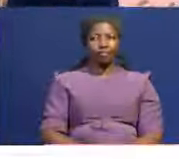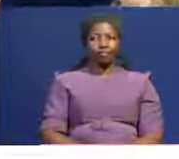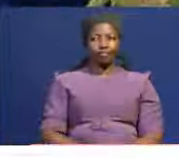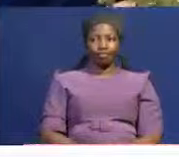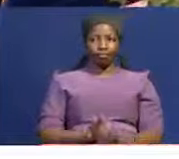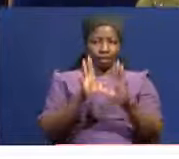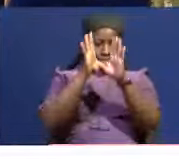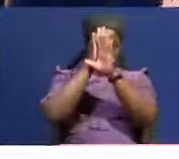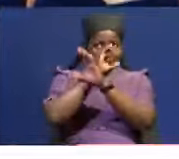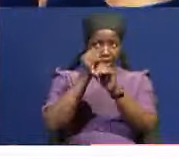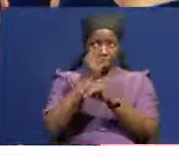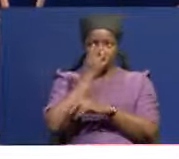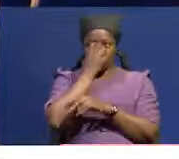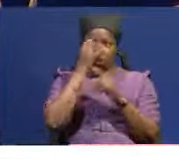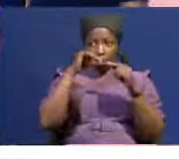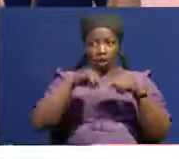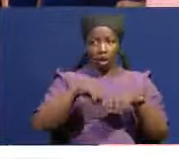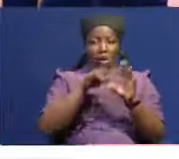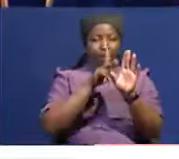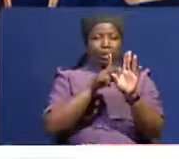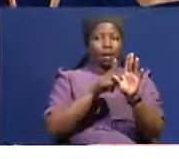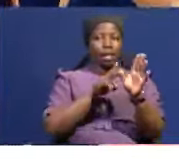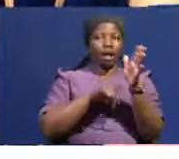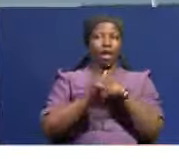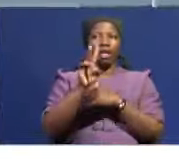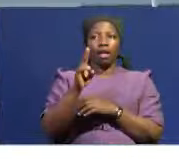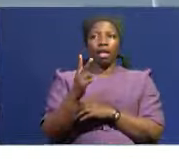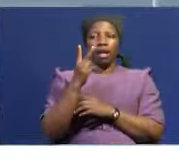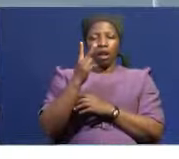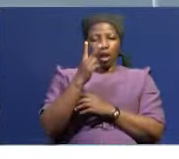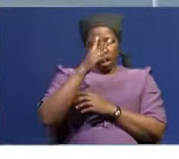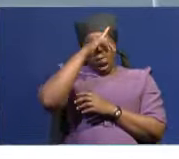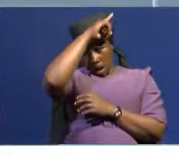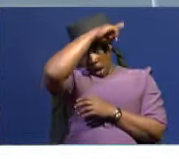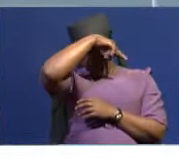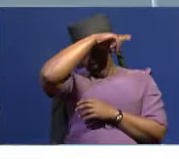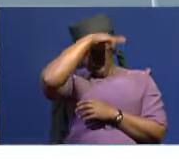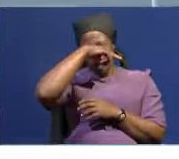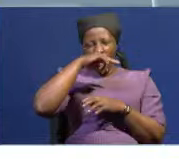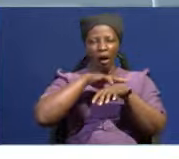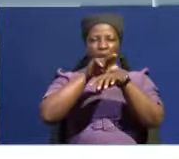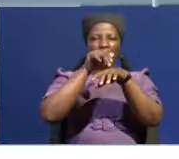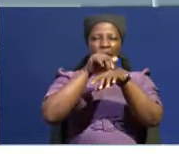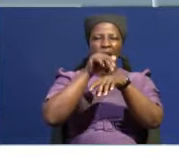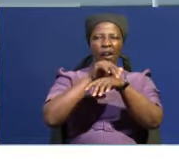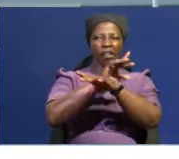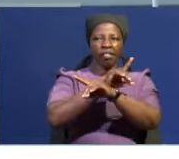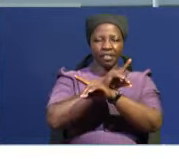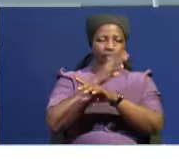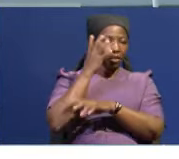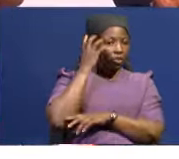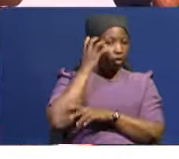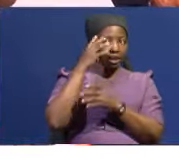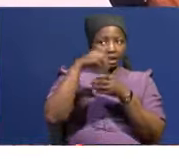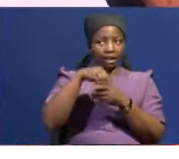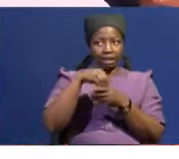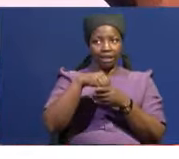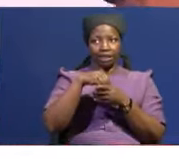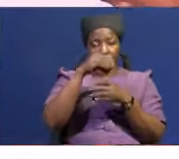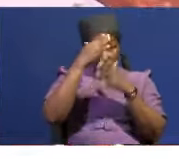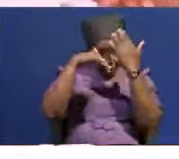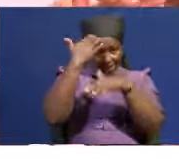Rais William Ruto leo alihudhuria hafla ya pili ya kufuzu katika chuo kikuu cha mafunzo ya ulinzi huko Lanet katika kaunti ya Nakuru.